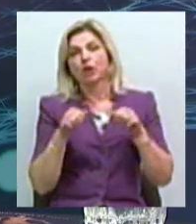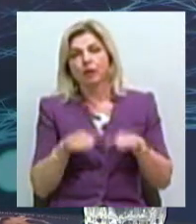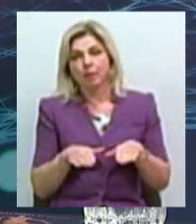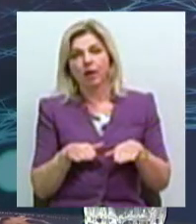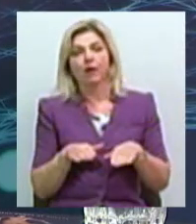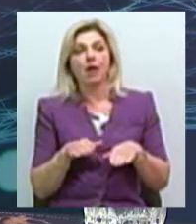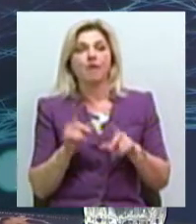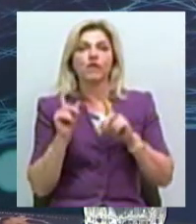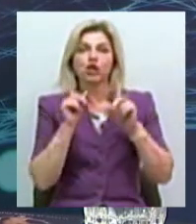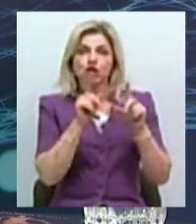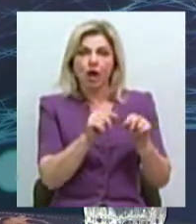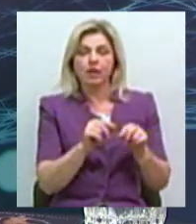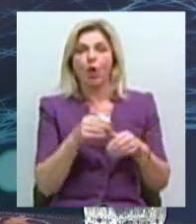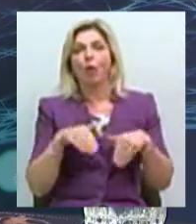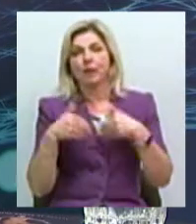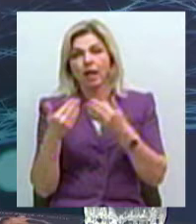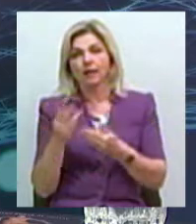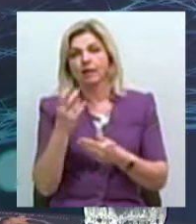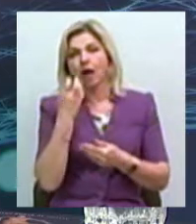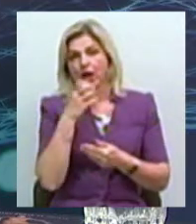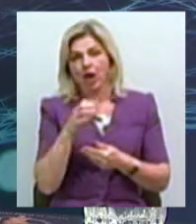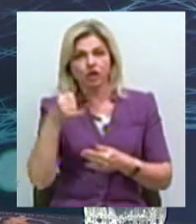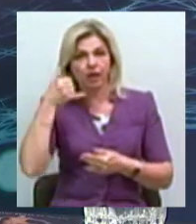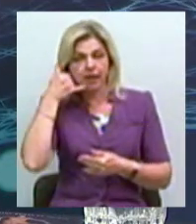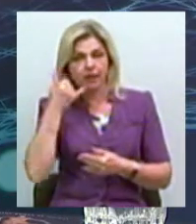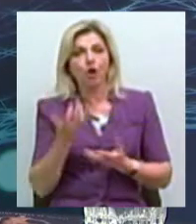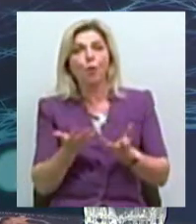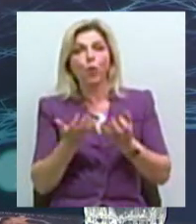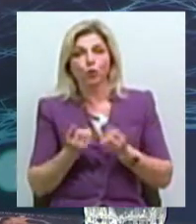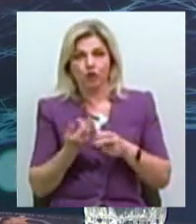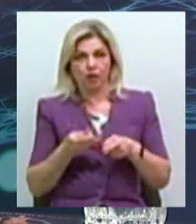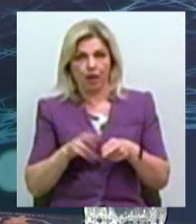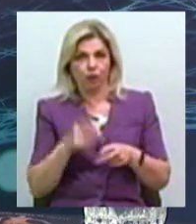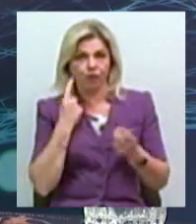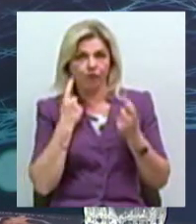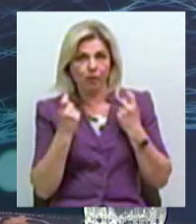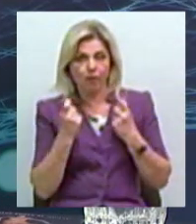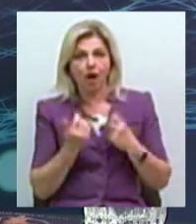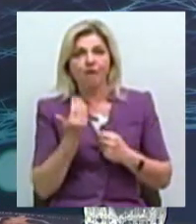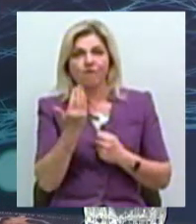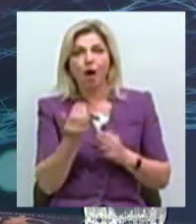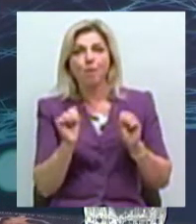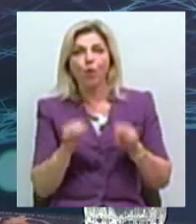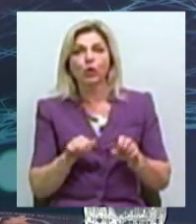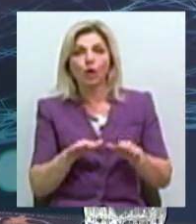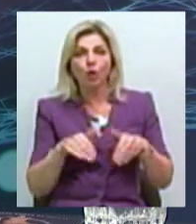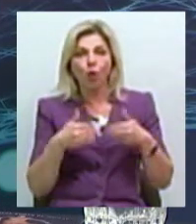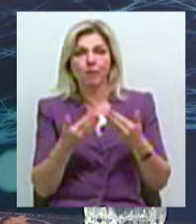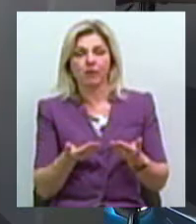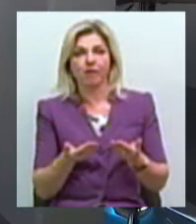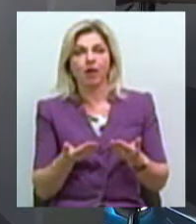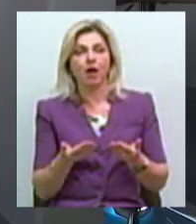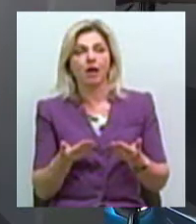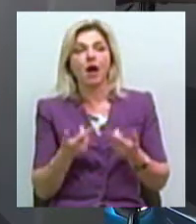виїзді або виїжджаючи, обратившись на гарячу лінію, і зібрати цю інформацію. То есть вам могут порекомендовать какие-то... А где